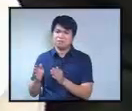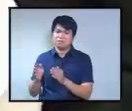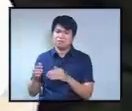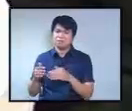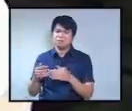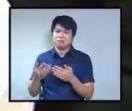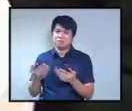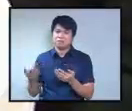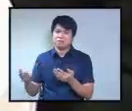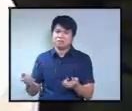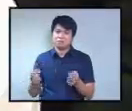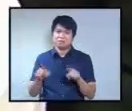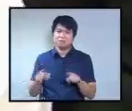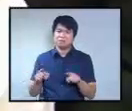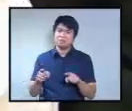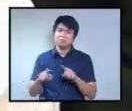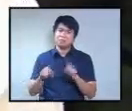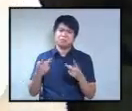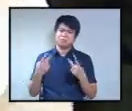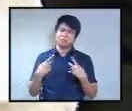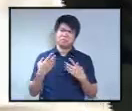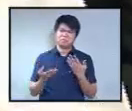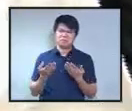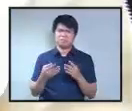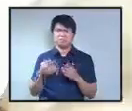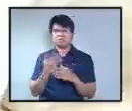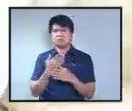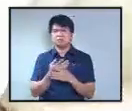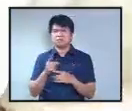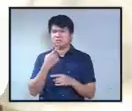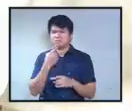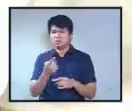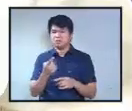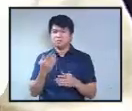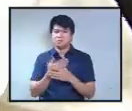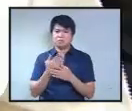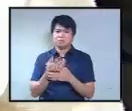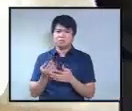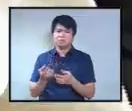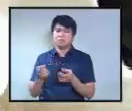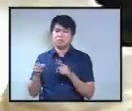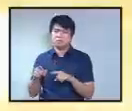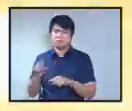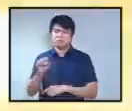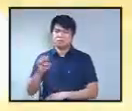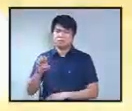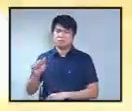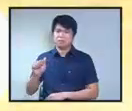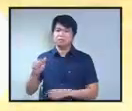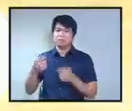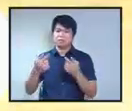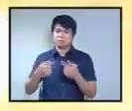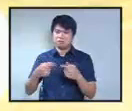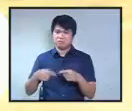Apparently, siguro mga may palpalpak. Dahil sa mga sinasabing aberya sa pagdaraos ng SEA Games sa bansa, hindi na